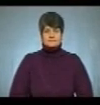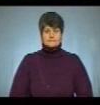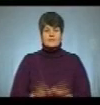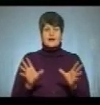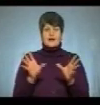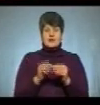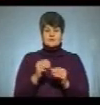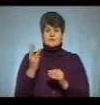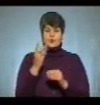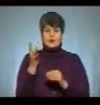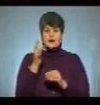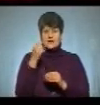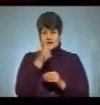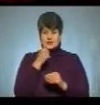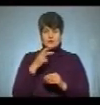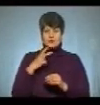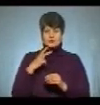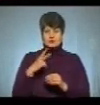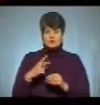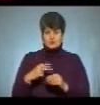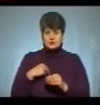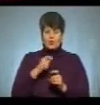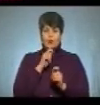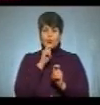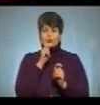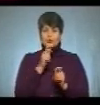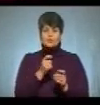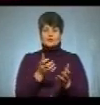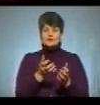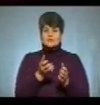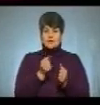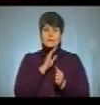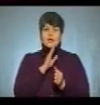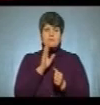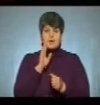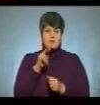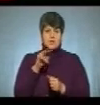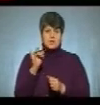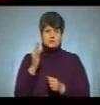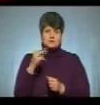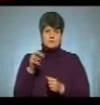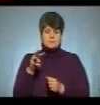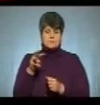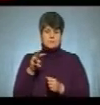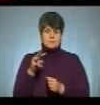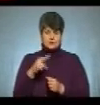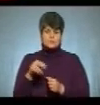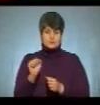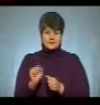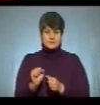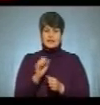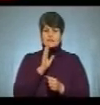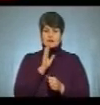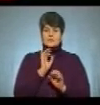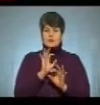Разом з трирічною донечкою Діаною Дешлюк подарунок від благодійників отримує мама Людмила. Жінка розповідає, коли